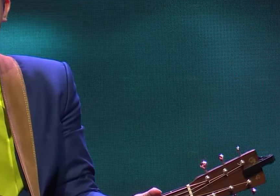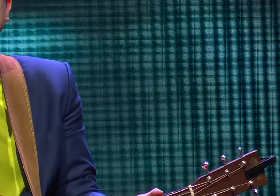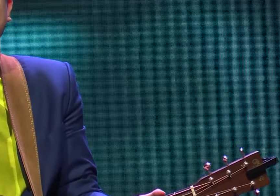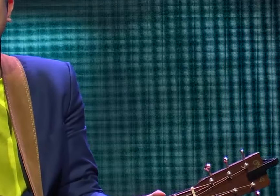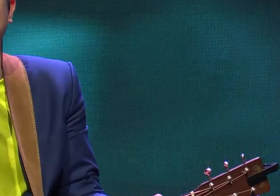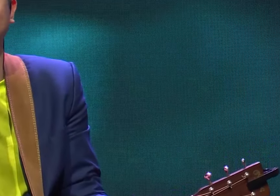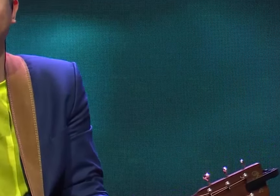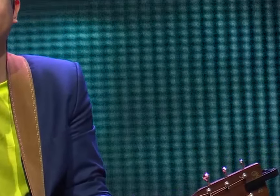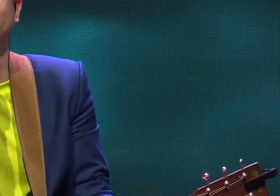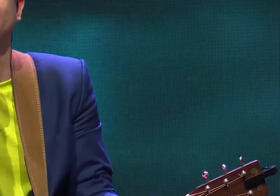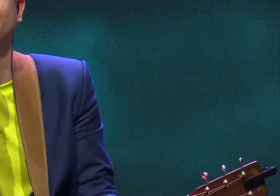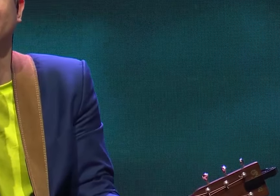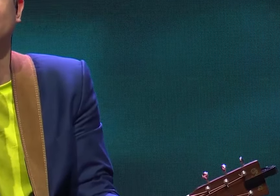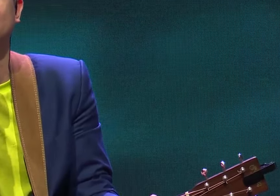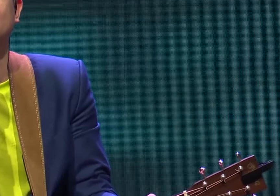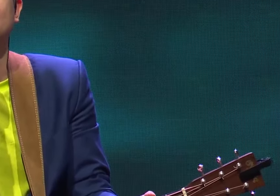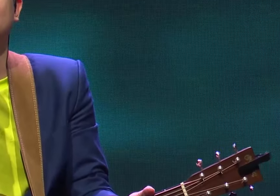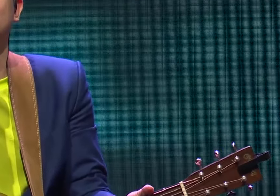datang mendekat.